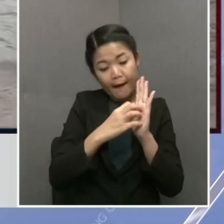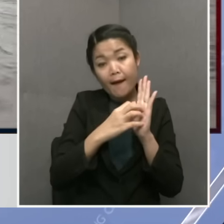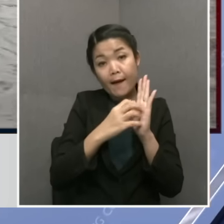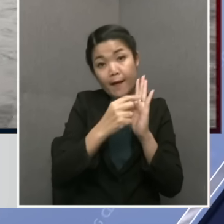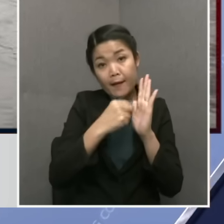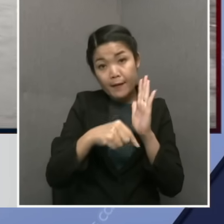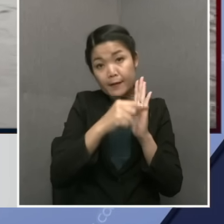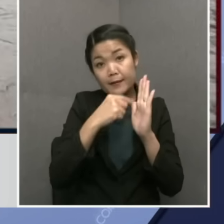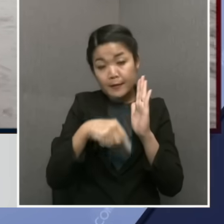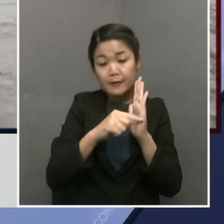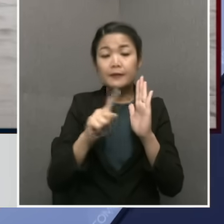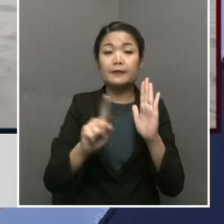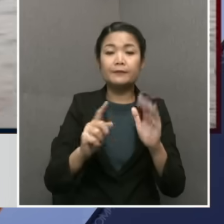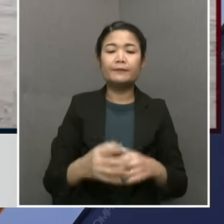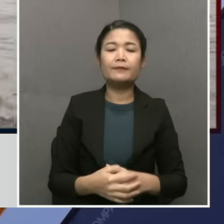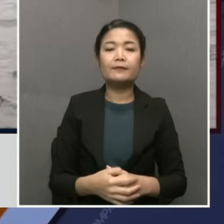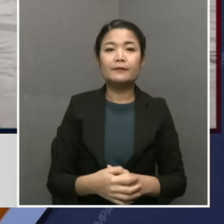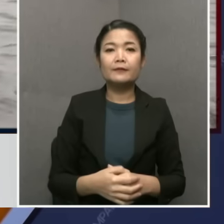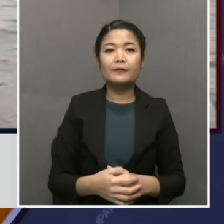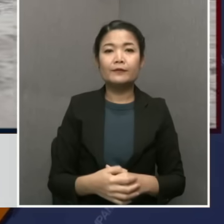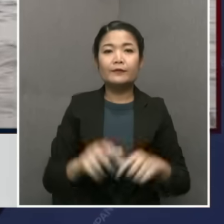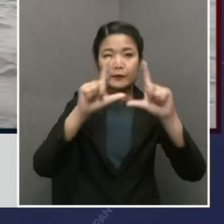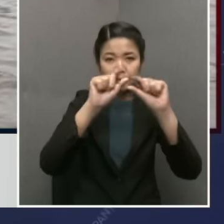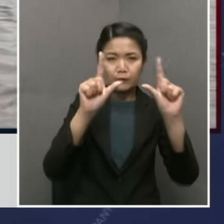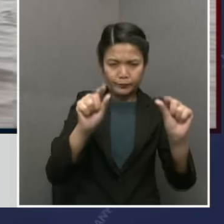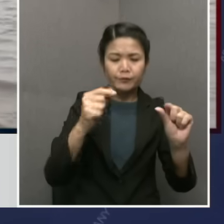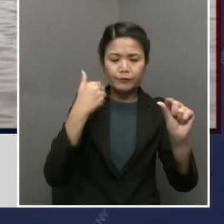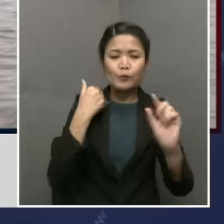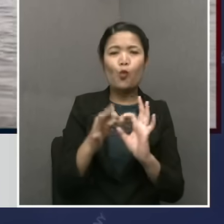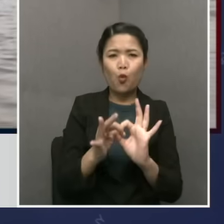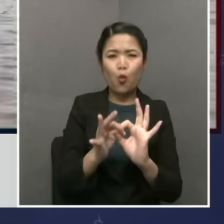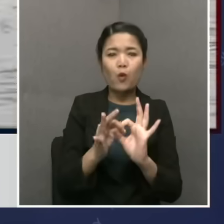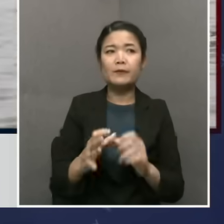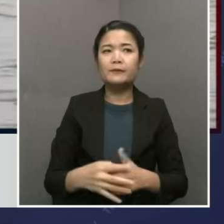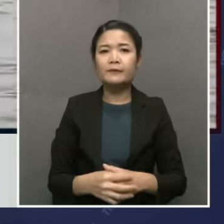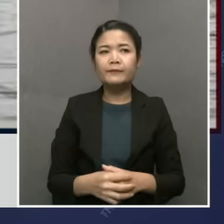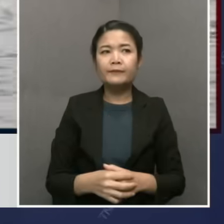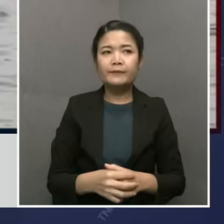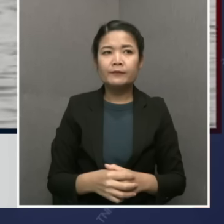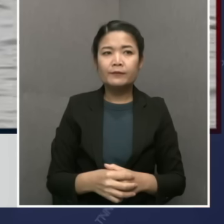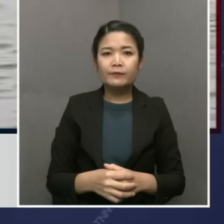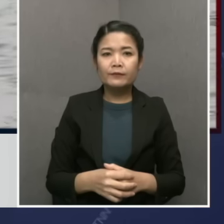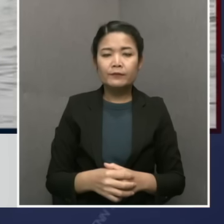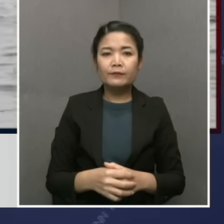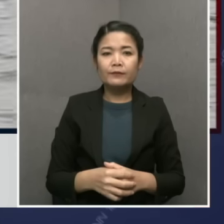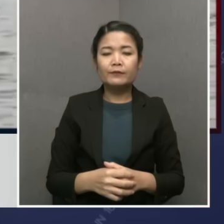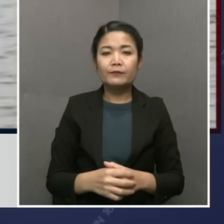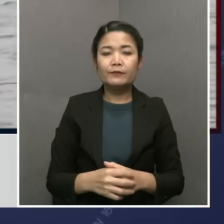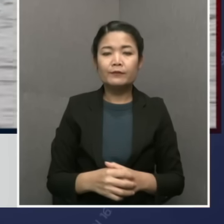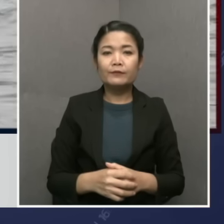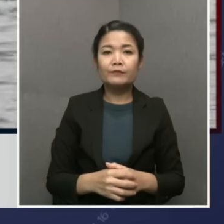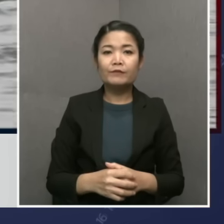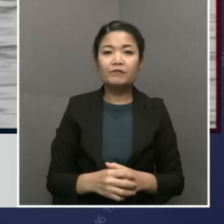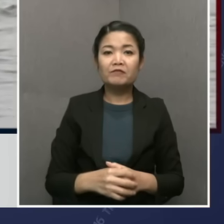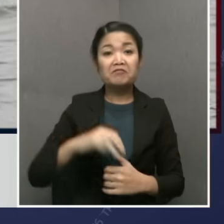ครับก็จะเป็นอย่างที่ผมเรียนก็แถวเพชรบูรณ์นี่ก็ยังยังน่าห่วงอยู่นะครับที่ว่าจะมีเรื่องเอ่อไอ้